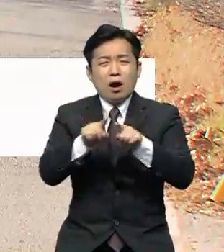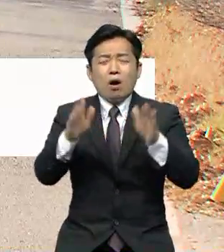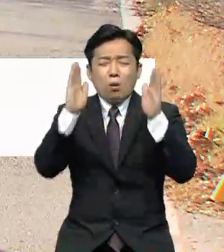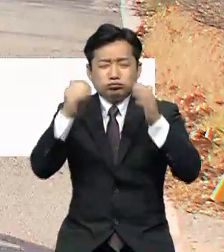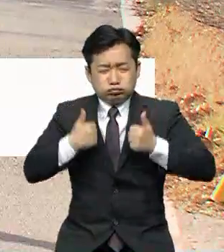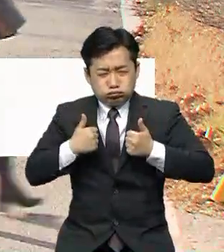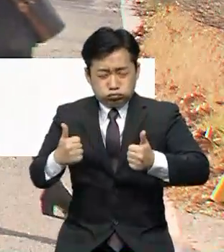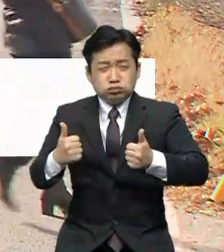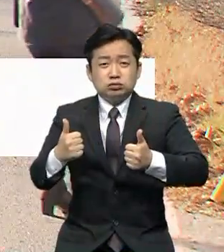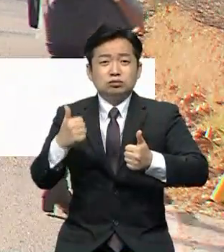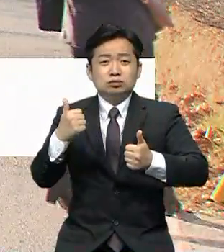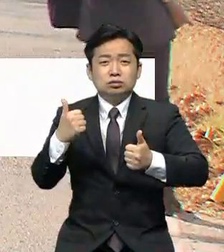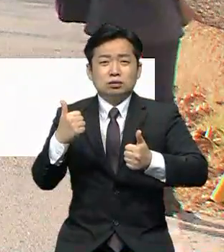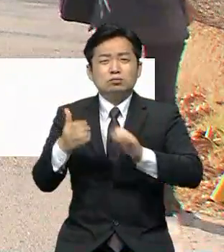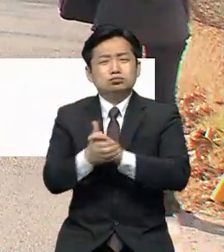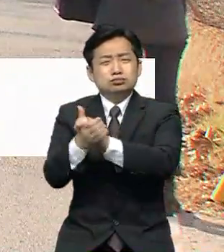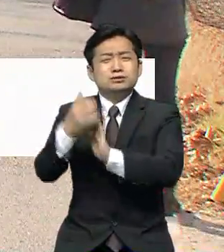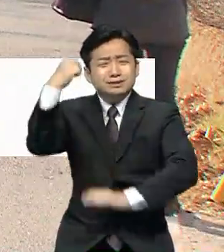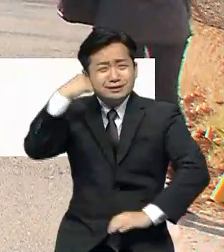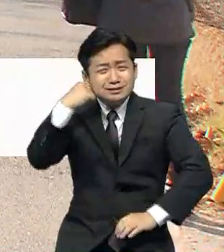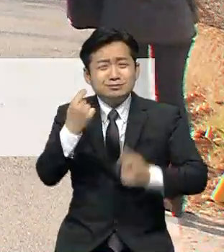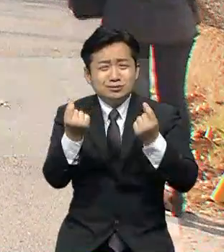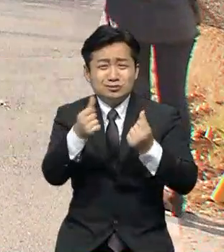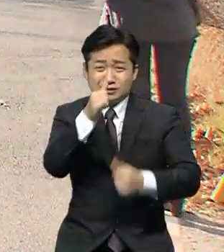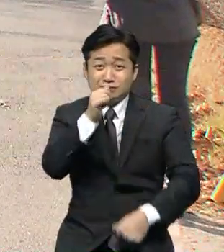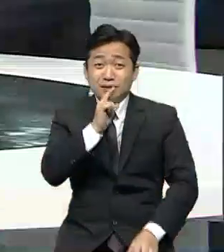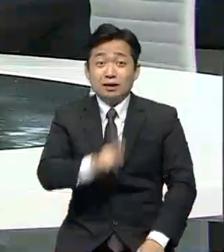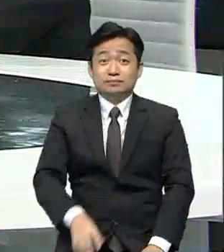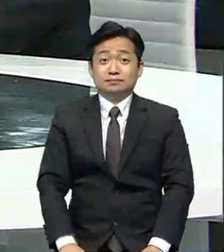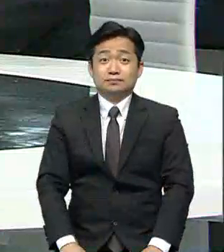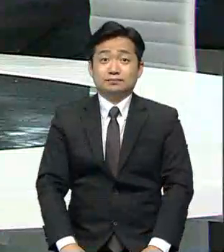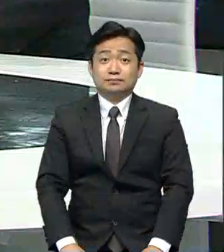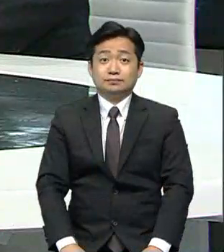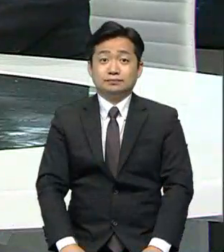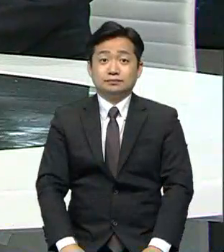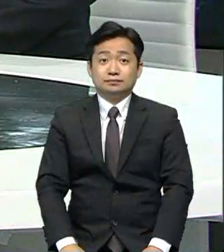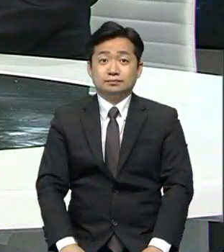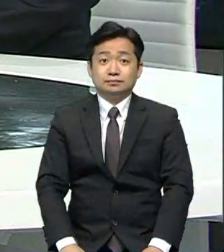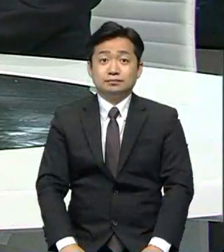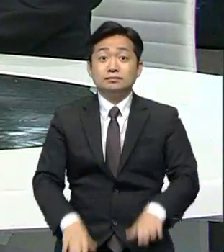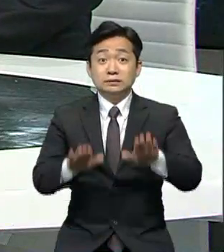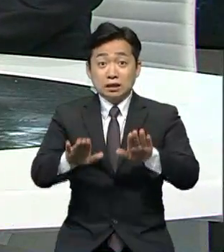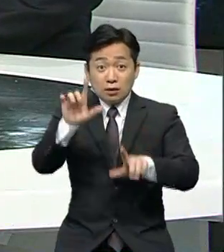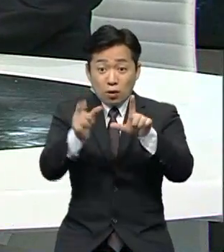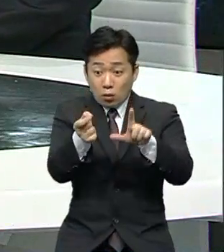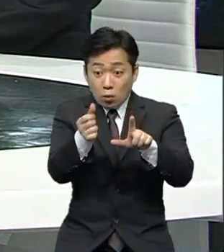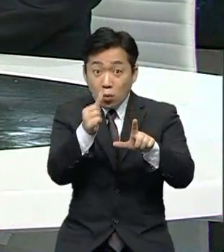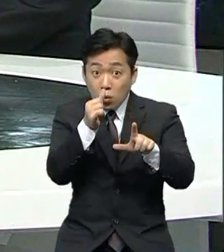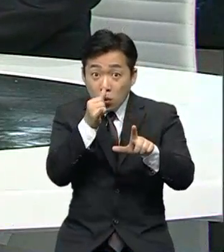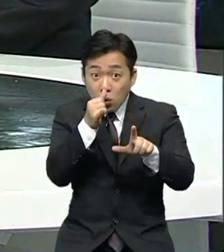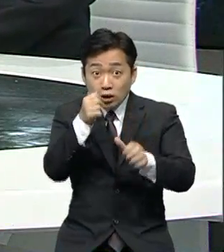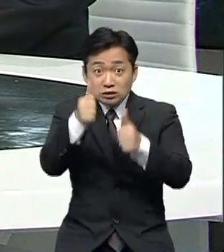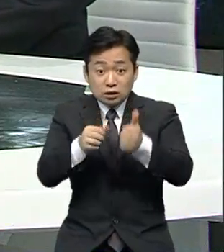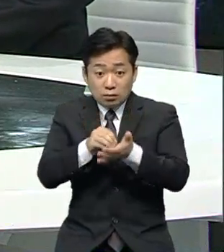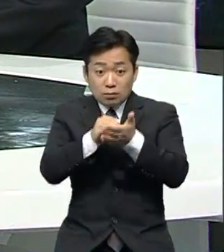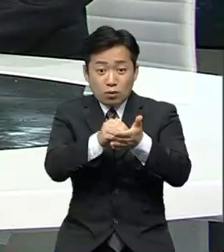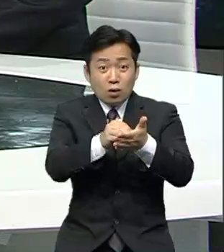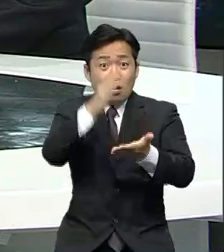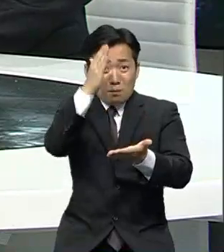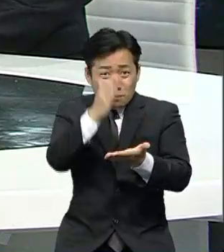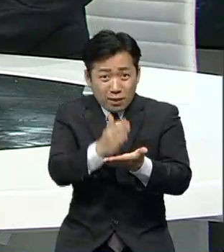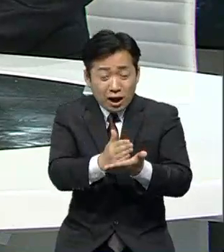해온 그런 어떤 동료애가 느껴지기도 하는데. 사실 이게 증상이 조금 있다고 시험을 보지 말라고 하기가